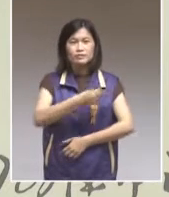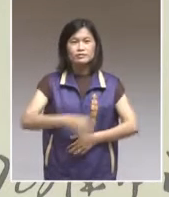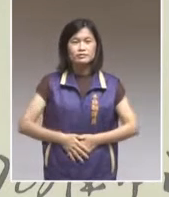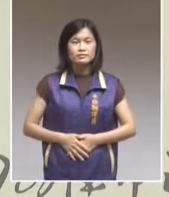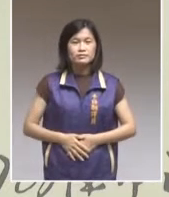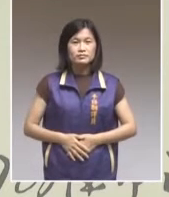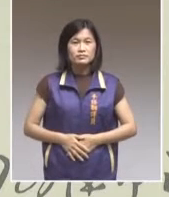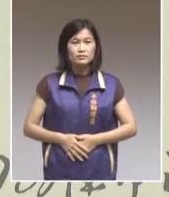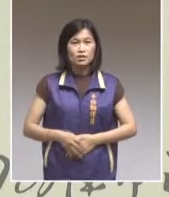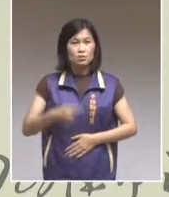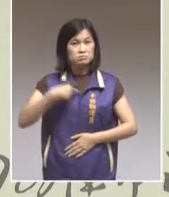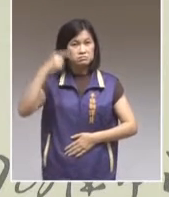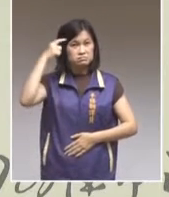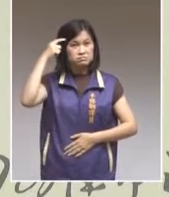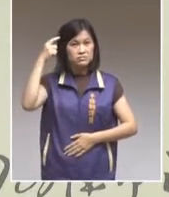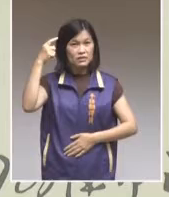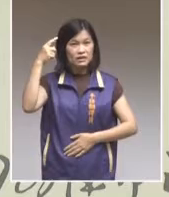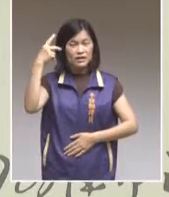要。